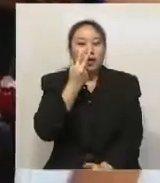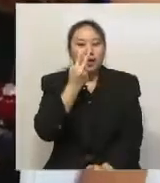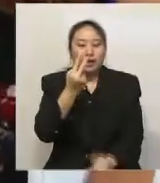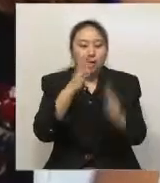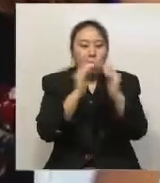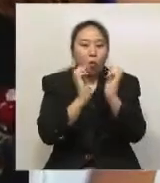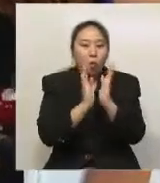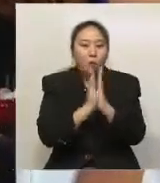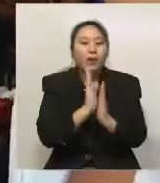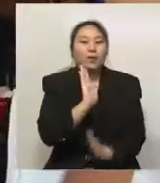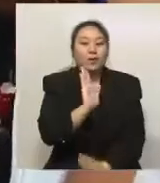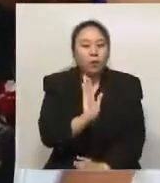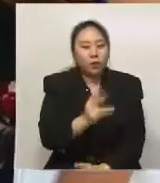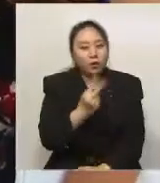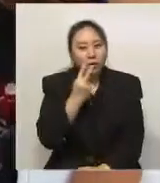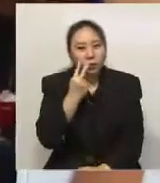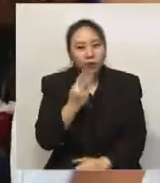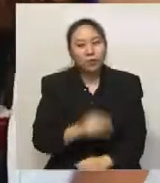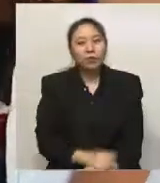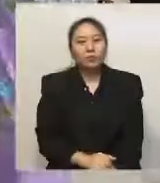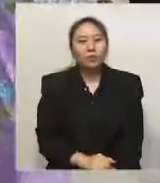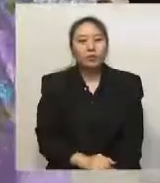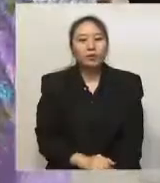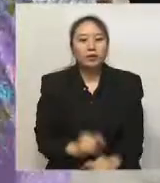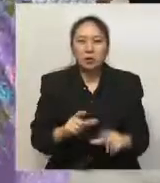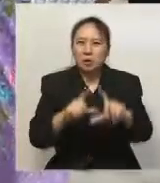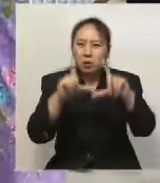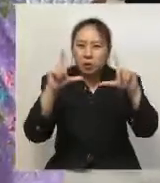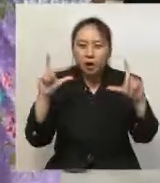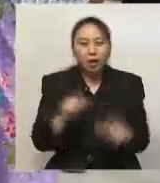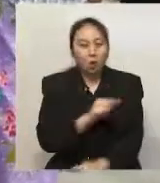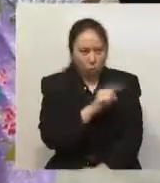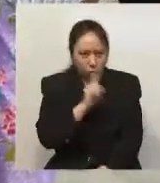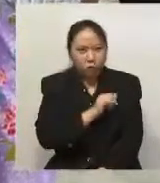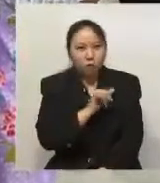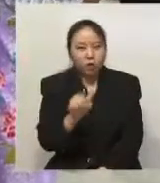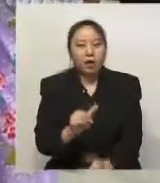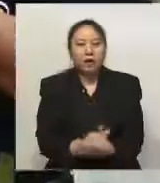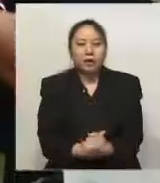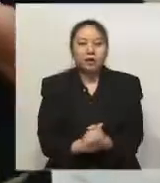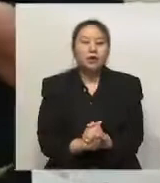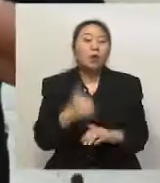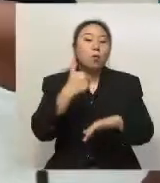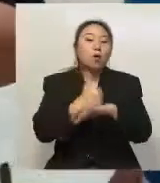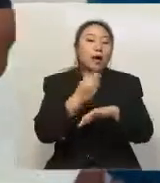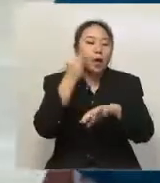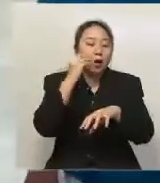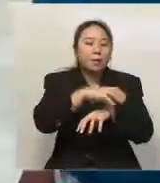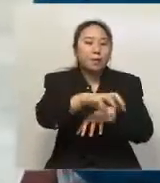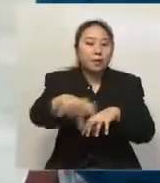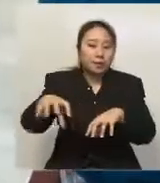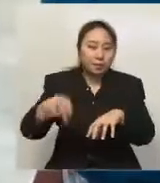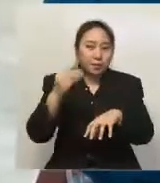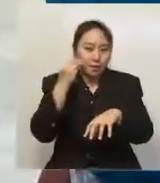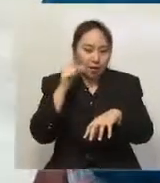ประชารังสรรค์นะครับแหมพูดแบบนี้มันอลังการมากนะคุณนะ คุณต้องไปนะคะ ซึ่งผู้ใหญ่บ้านนะครับท่านผู้ใหญ่มังกร